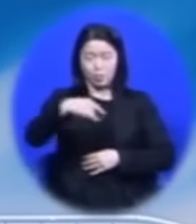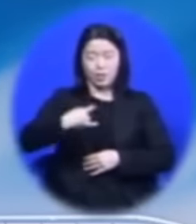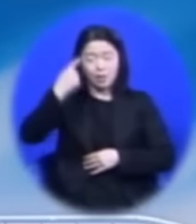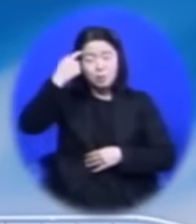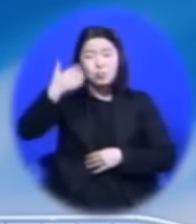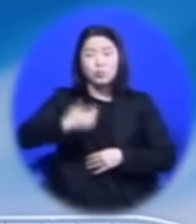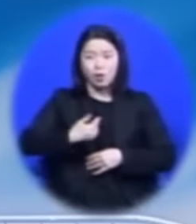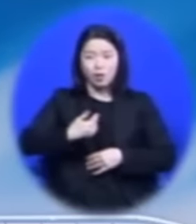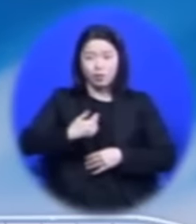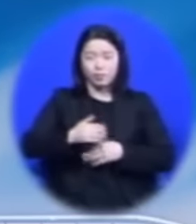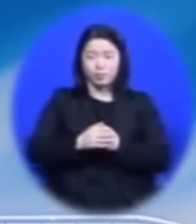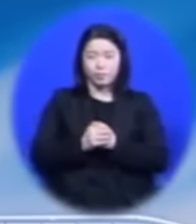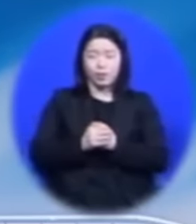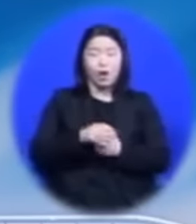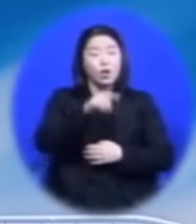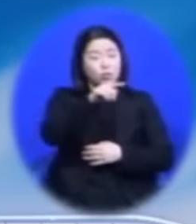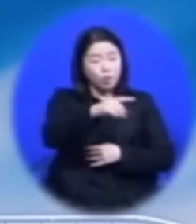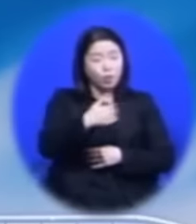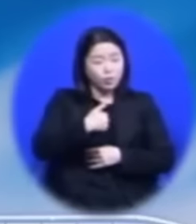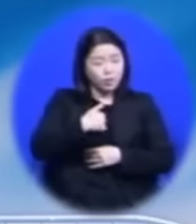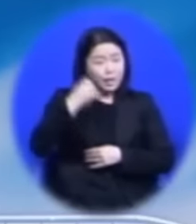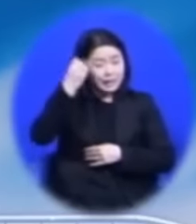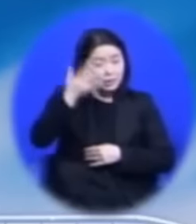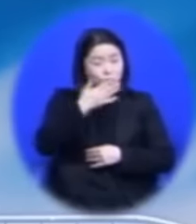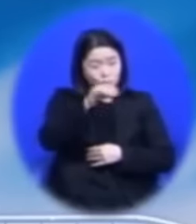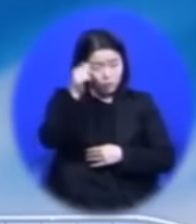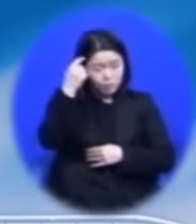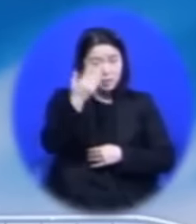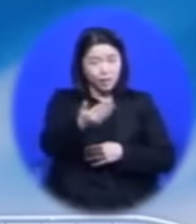물으세요. 너는 나를 잊을 수 있더냐?